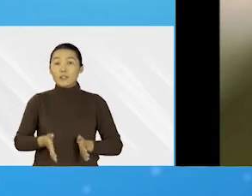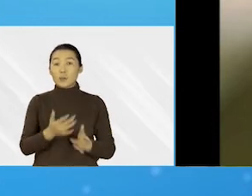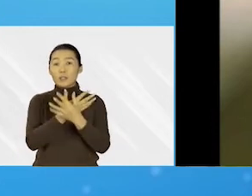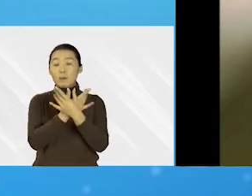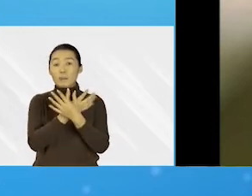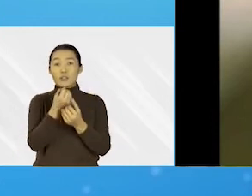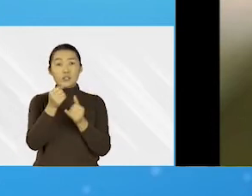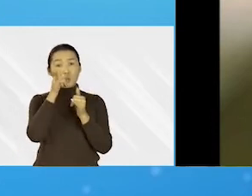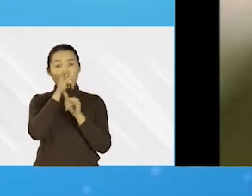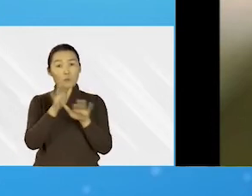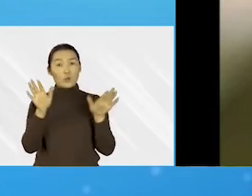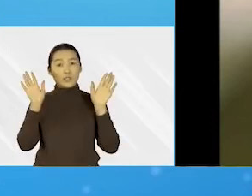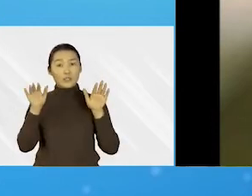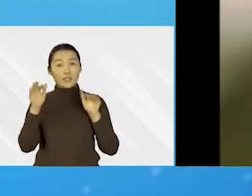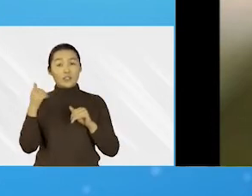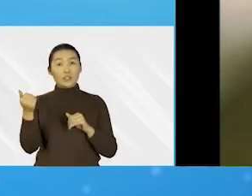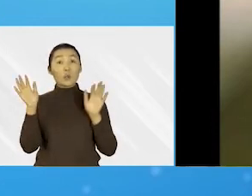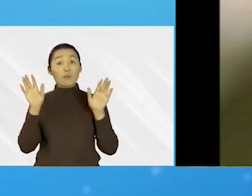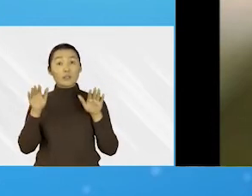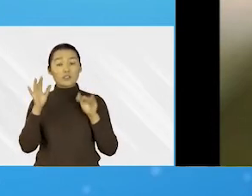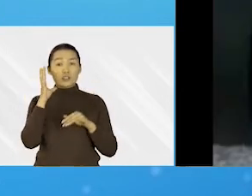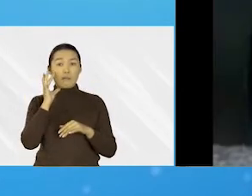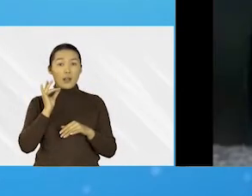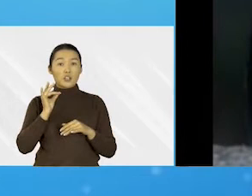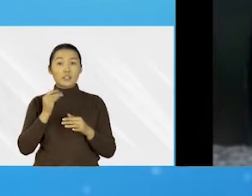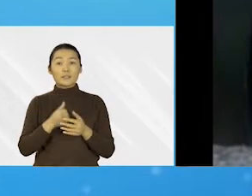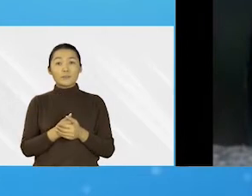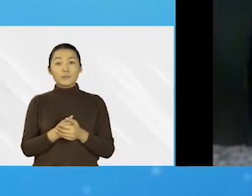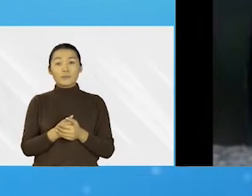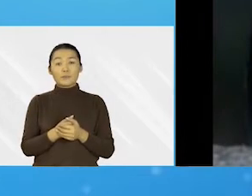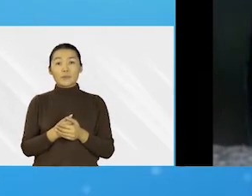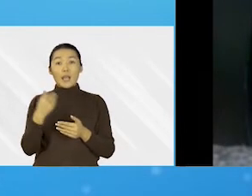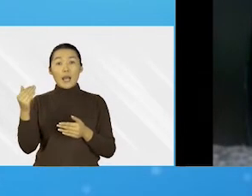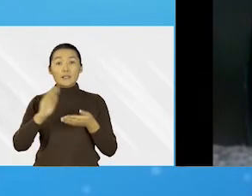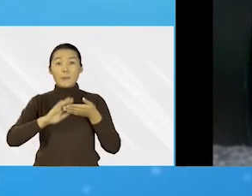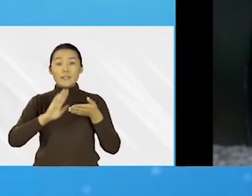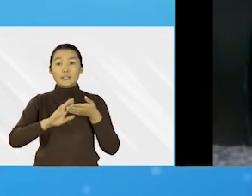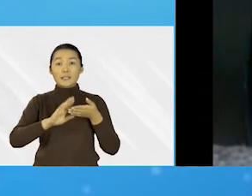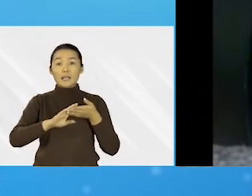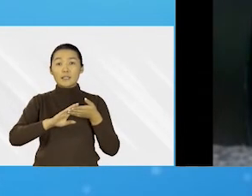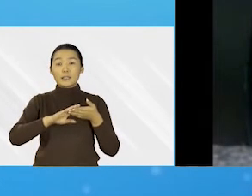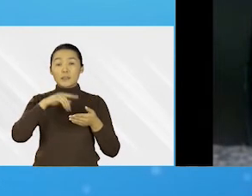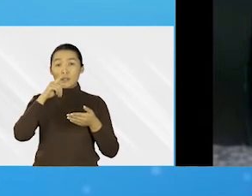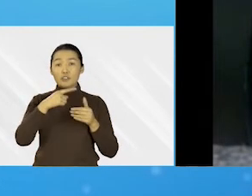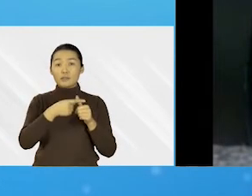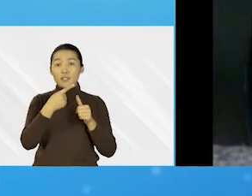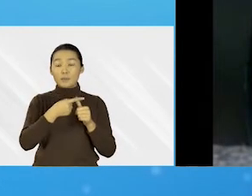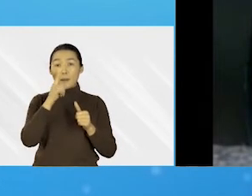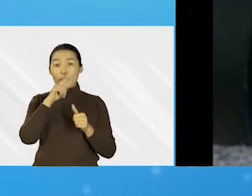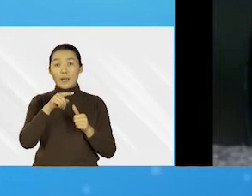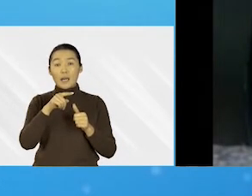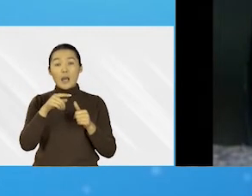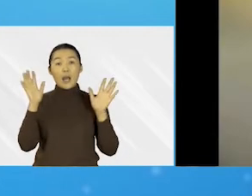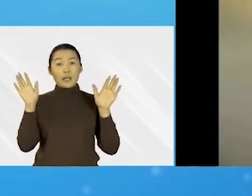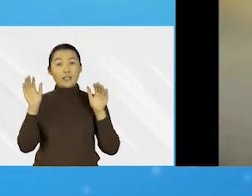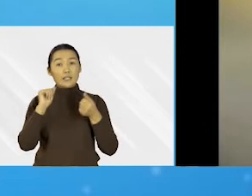может летать. Ее маленькие крылышки влажные и эластичные. Она постоянно трепещет ими, пока крылья не просохнут и не